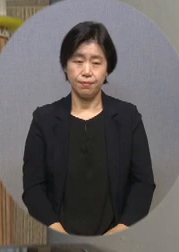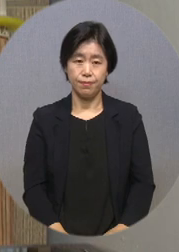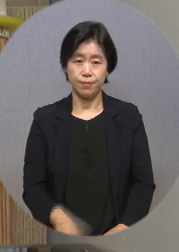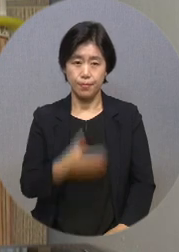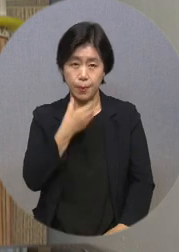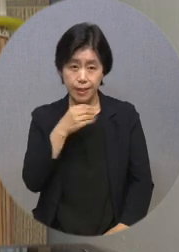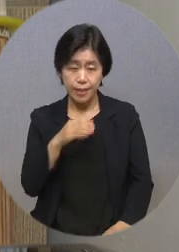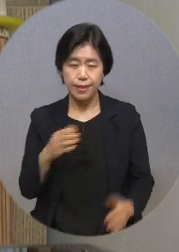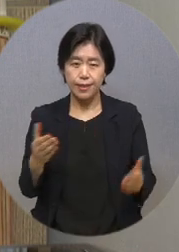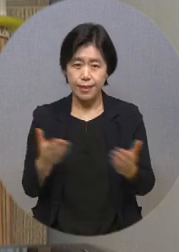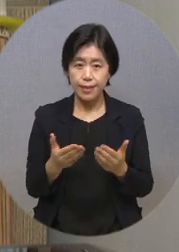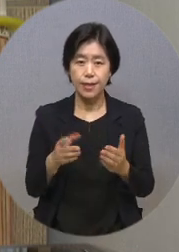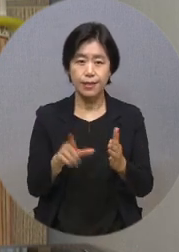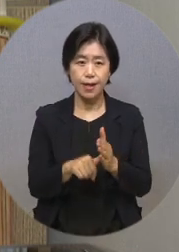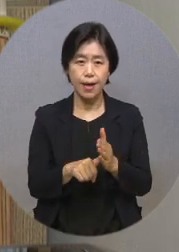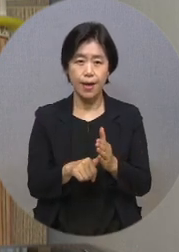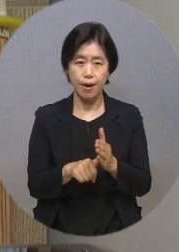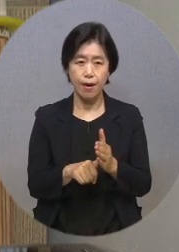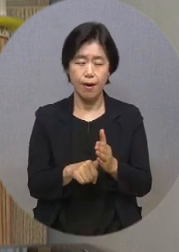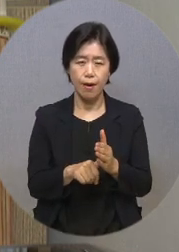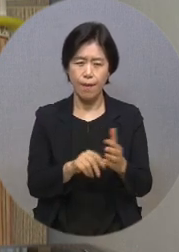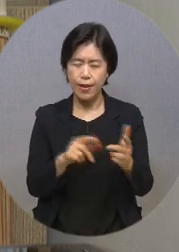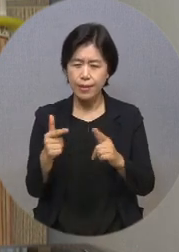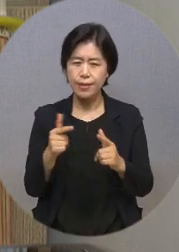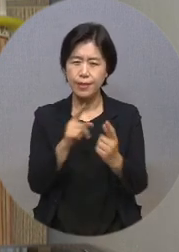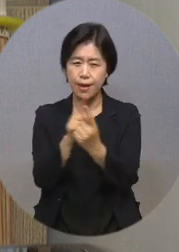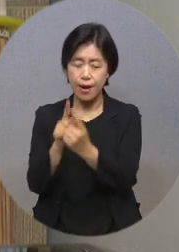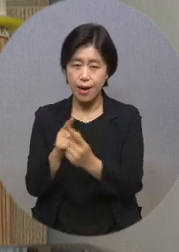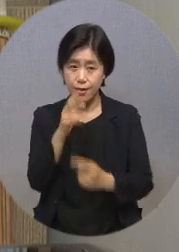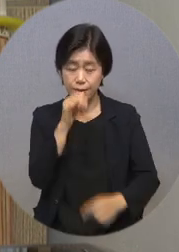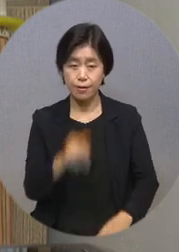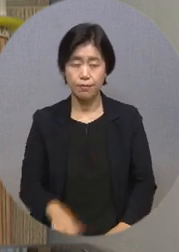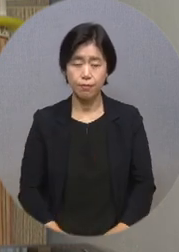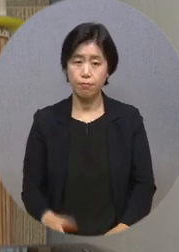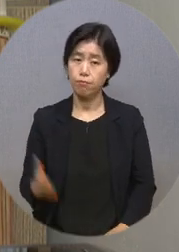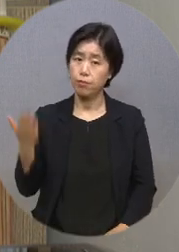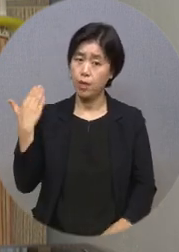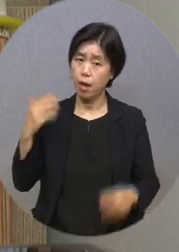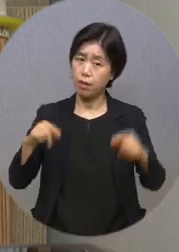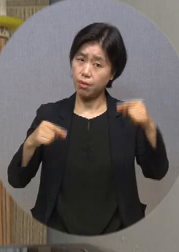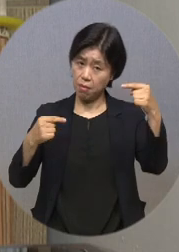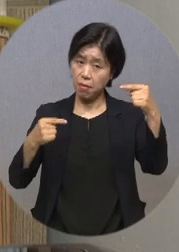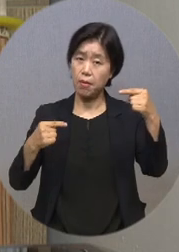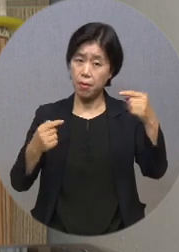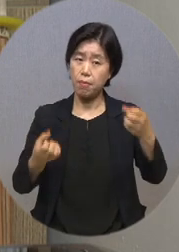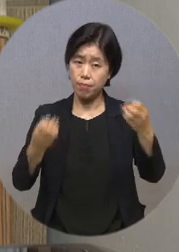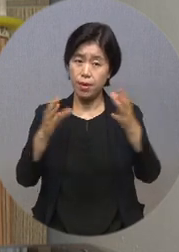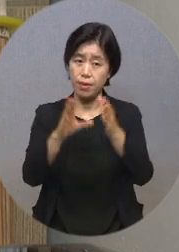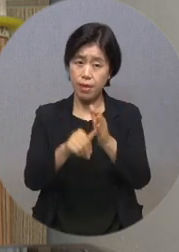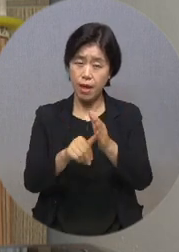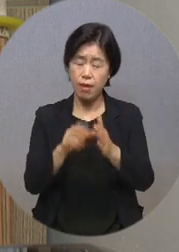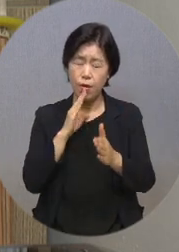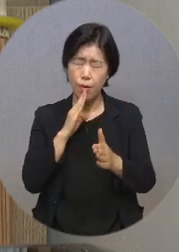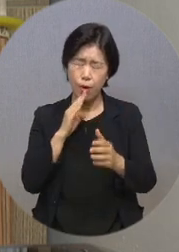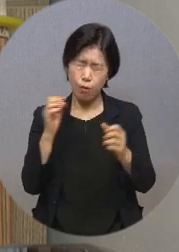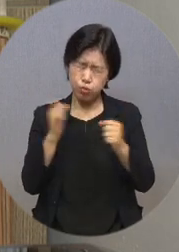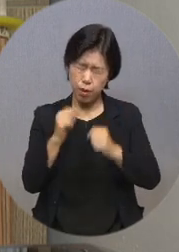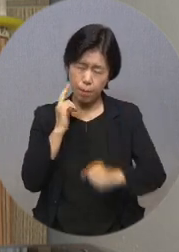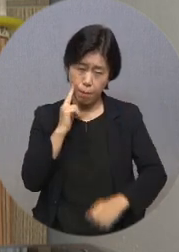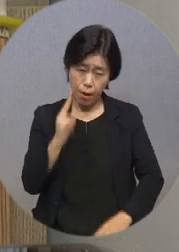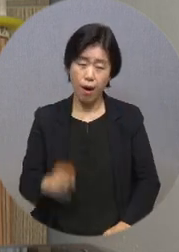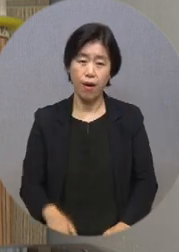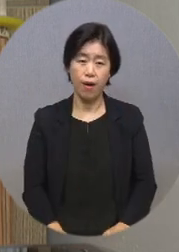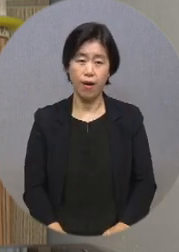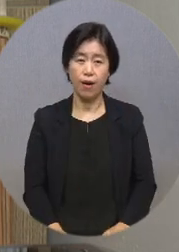나서게 되면 지난 설명절 기간 때 그때가 유난히 굉장히 좀 추웠던 추웠죠? 것 같아요. 네,